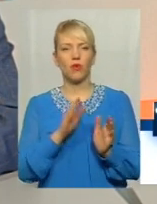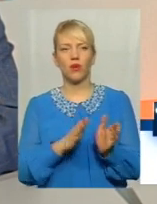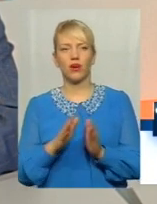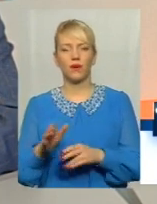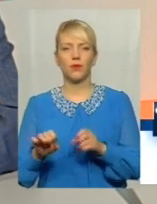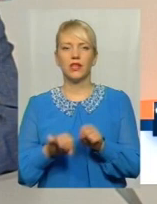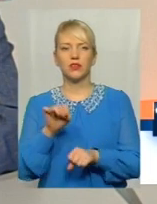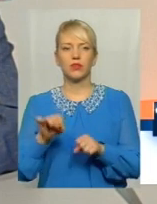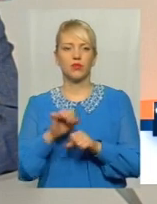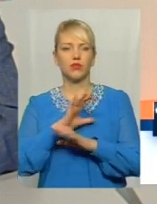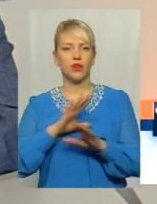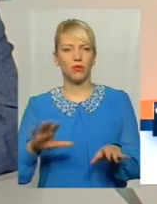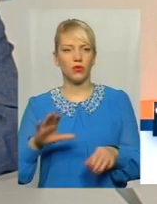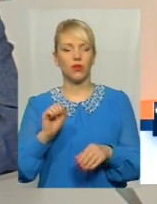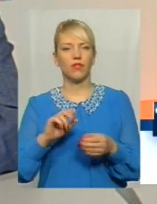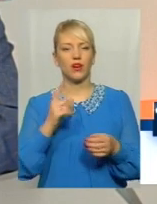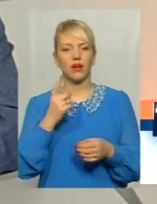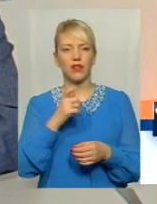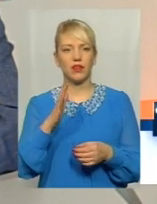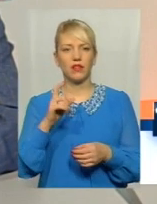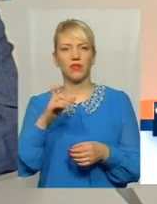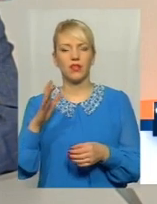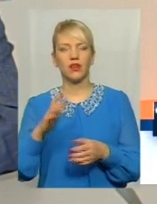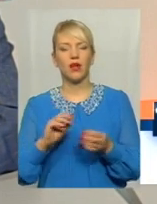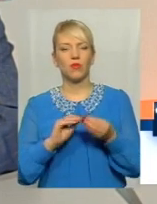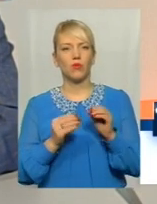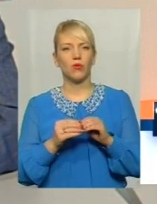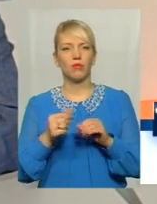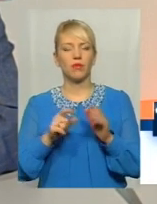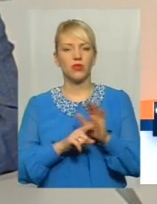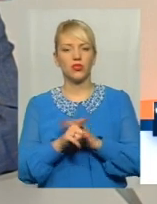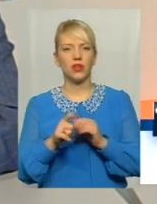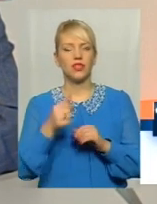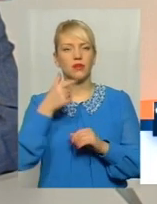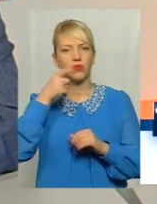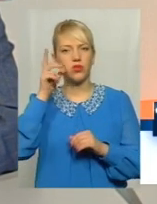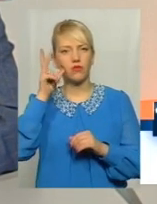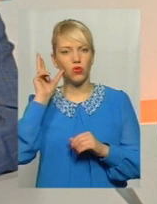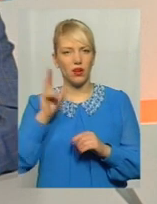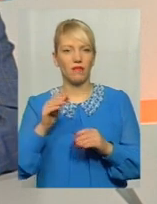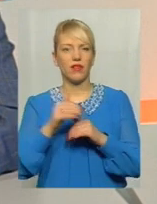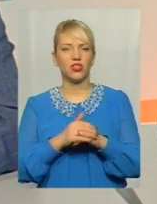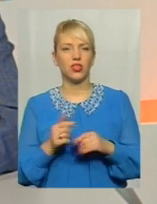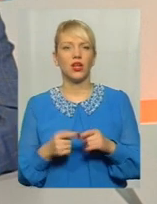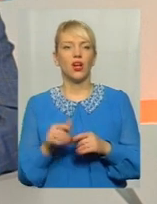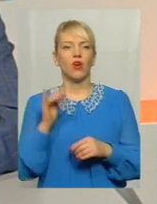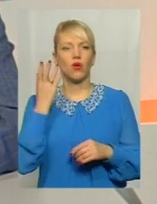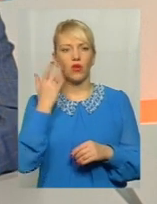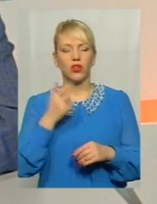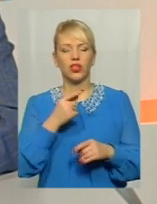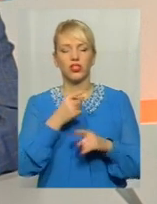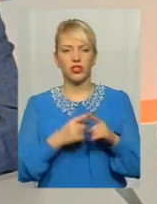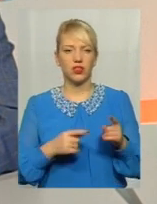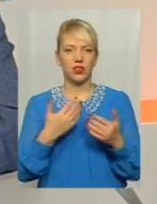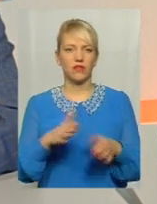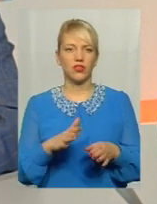не було, хвилина-хвилина. Проблеми почалися ввечері, позавчора ввечері, коли частина перевізників з'їхала з маршрутів,